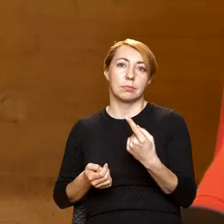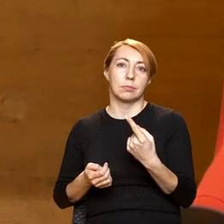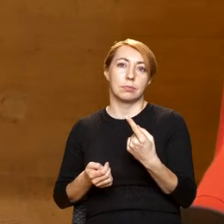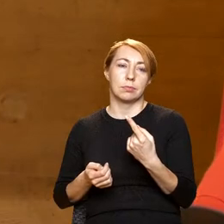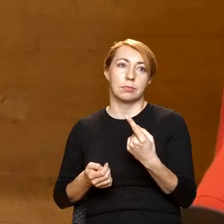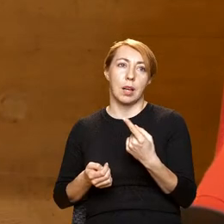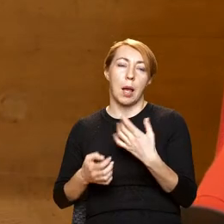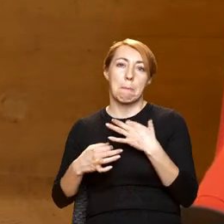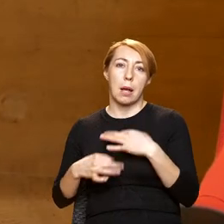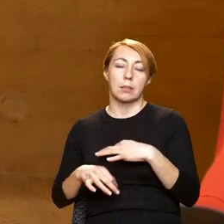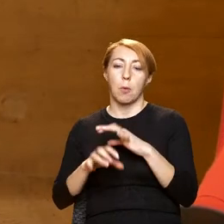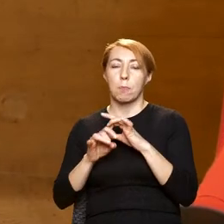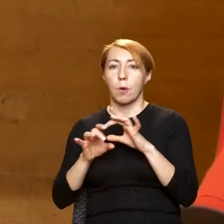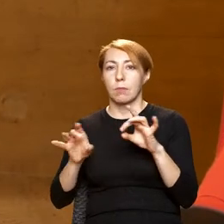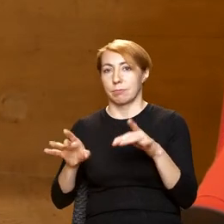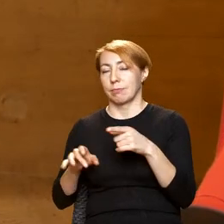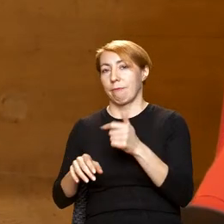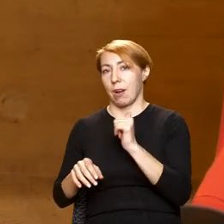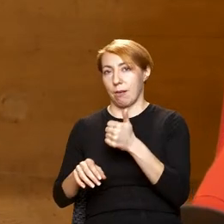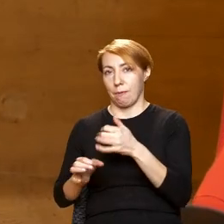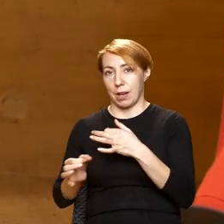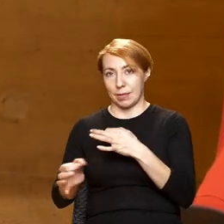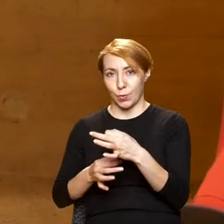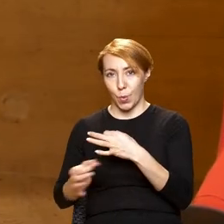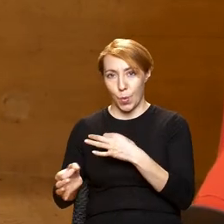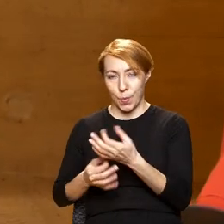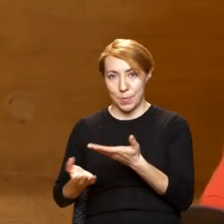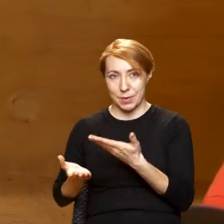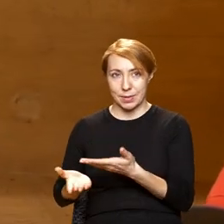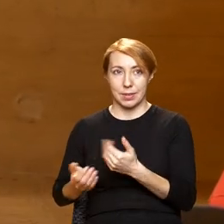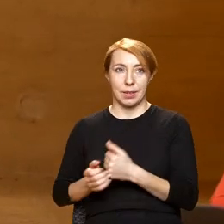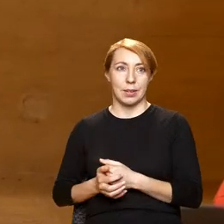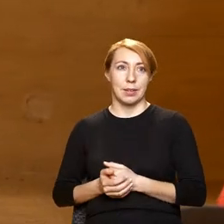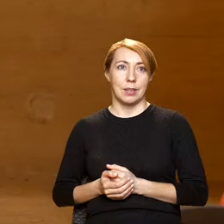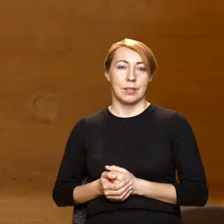po prostu profesjonalnym historykiem i